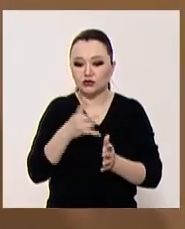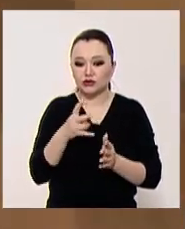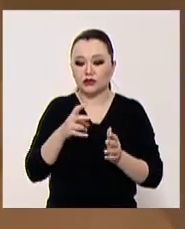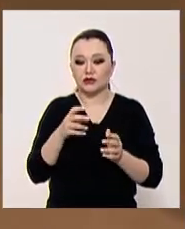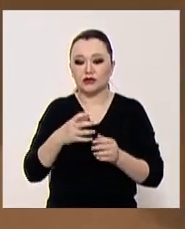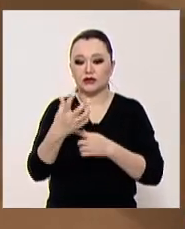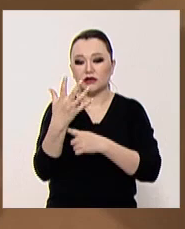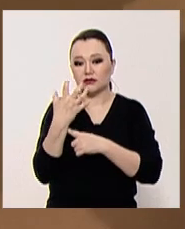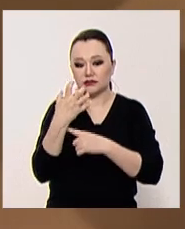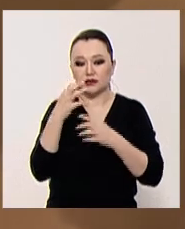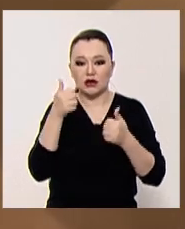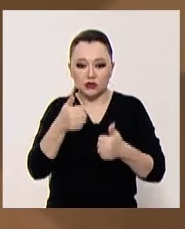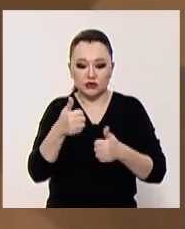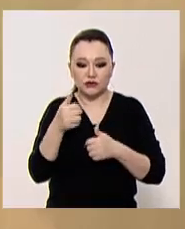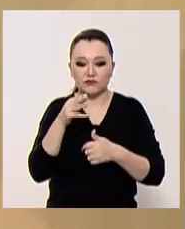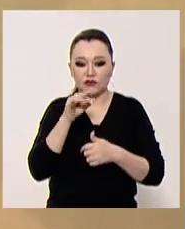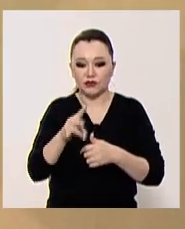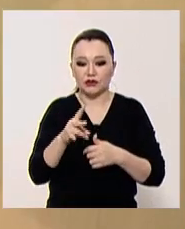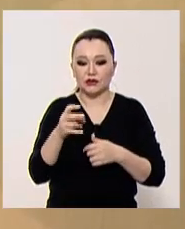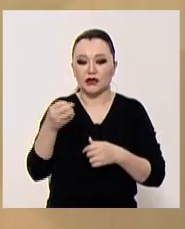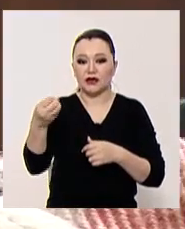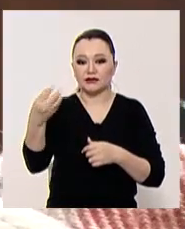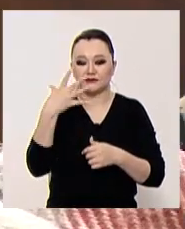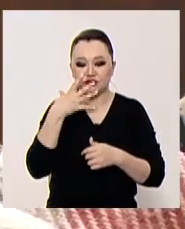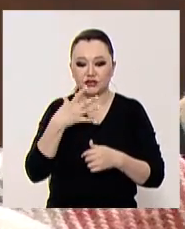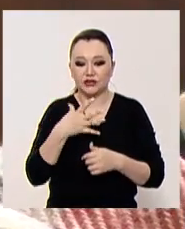ракурс, выбирать фон, освещение.